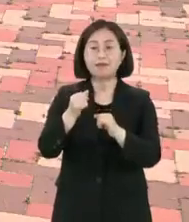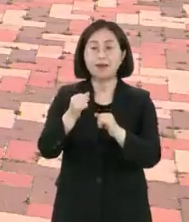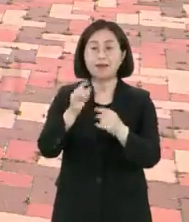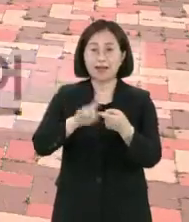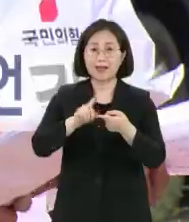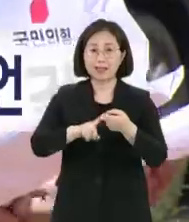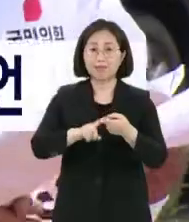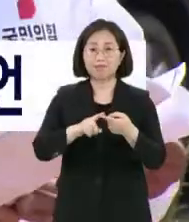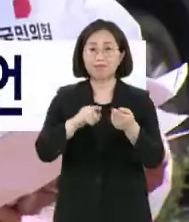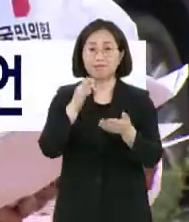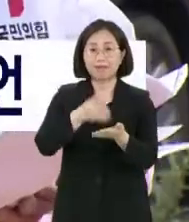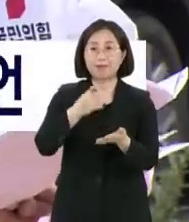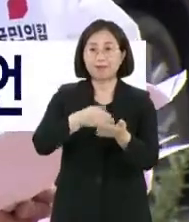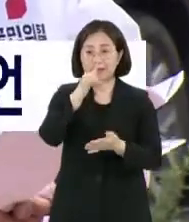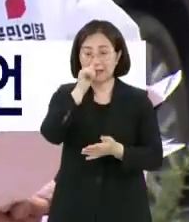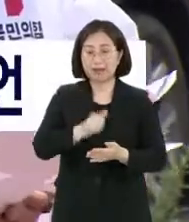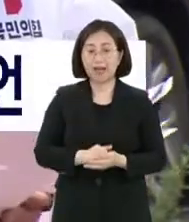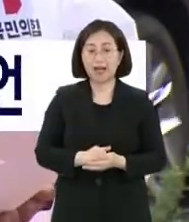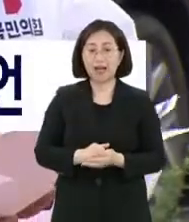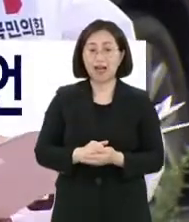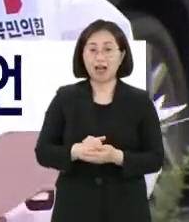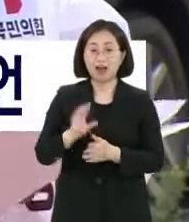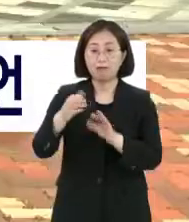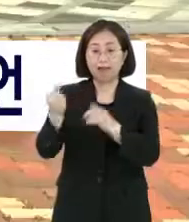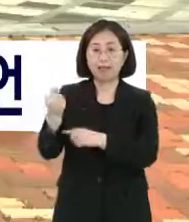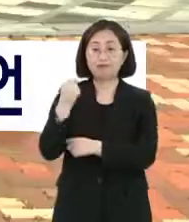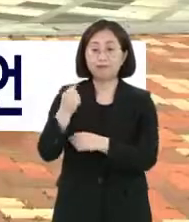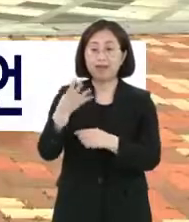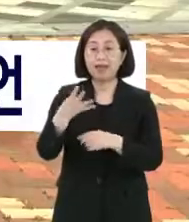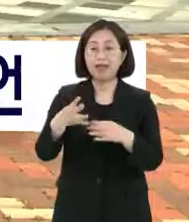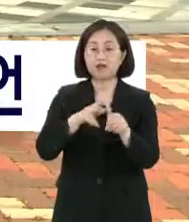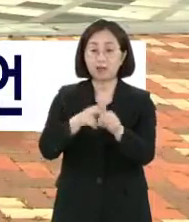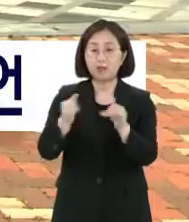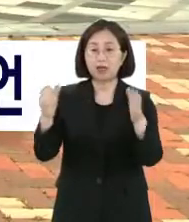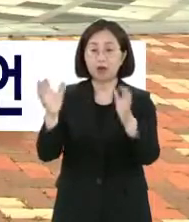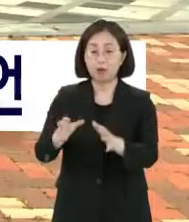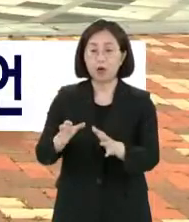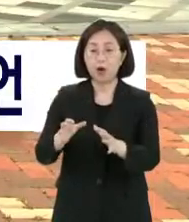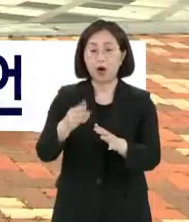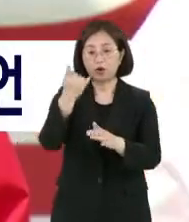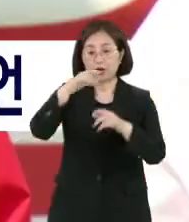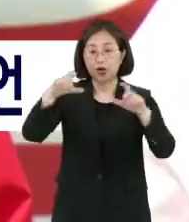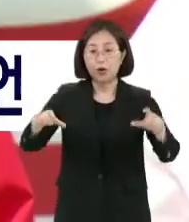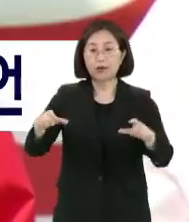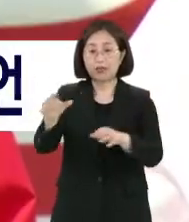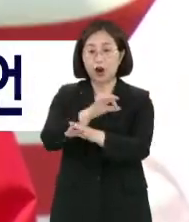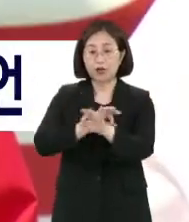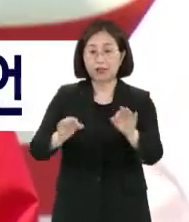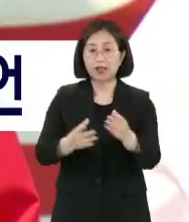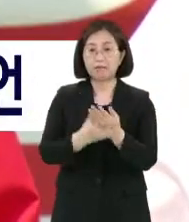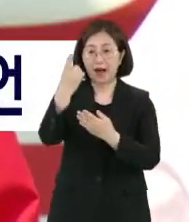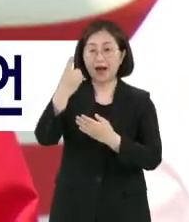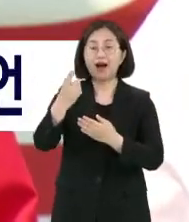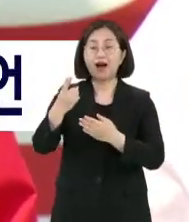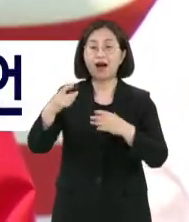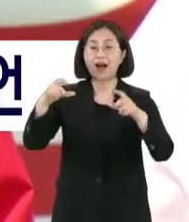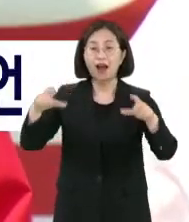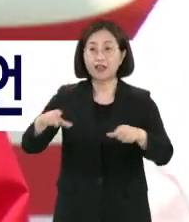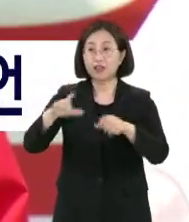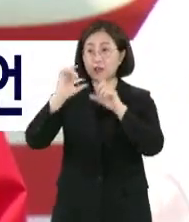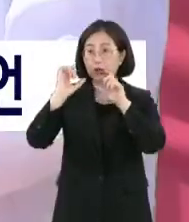충남북 광역단체장 후보 4명이 한자리에 모여 충청권 생활권과 경제권을 하나로 통합하는 초광역 상생경제권